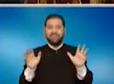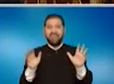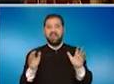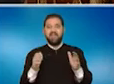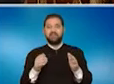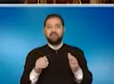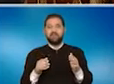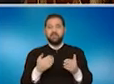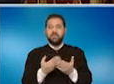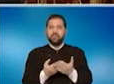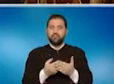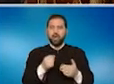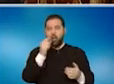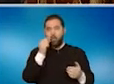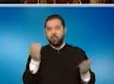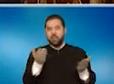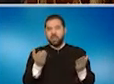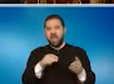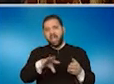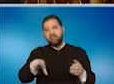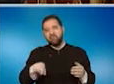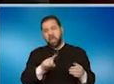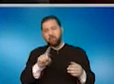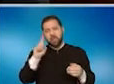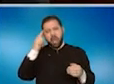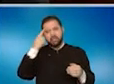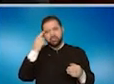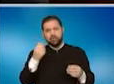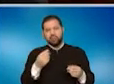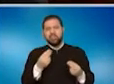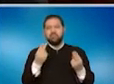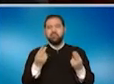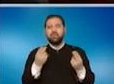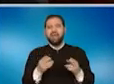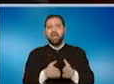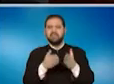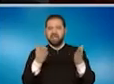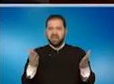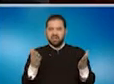fură, e clar, nu știe valoarea cărții și nici nu pune mare preț pe schimbarea care